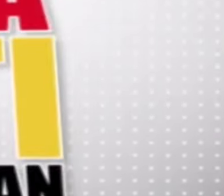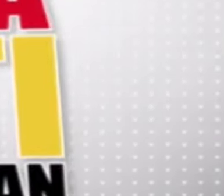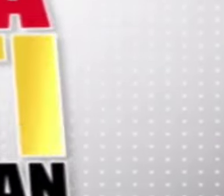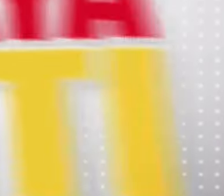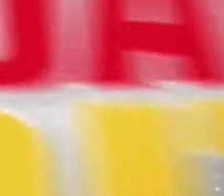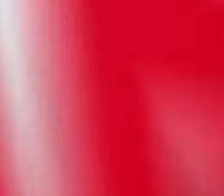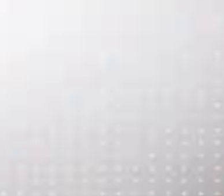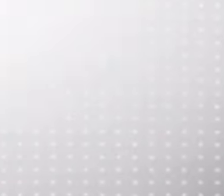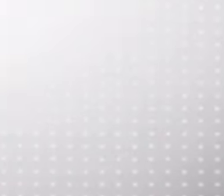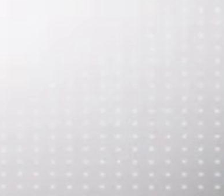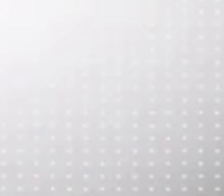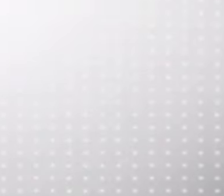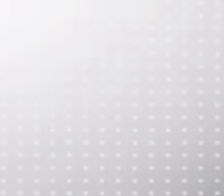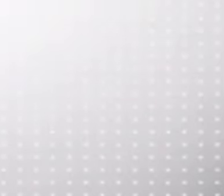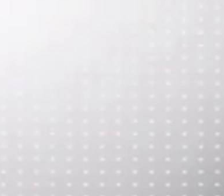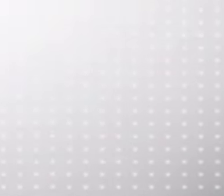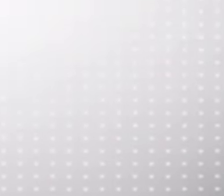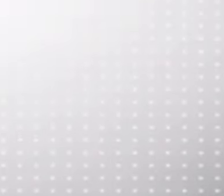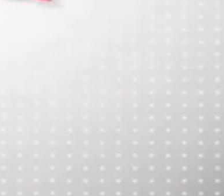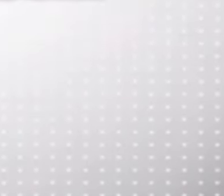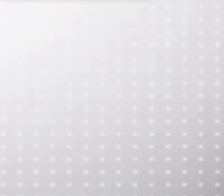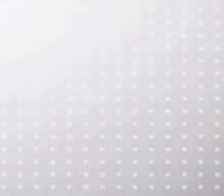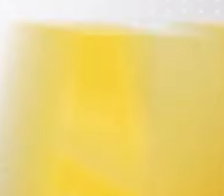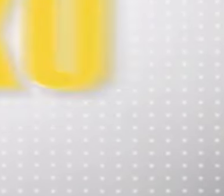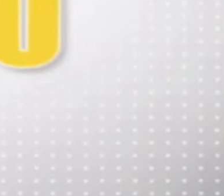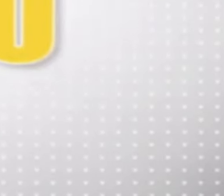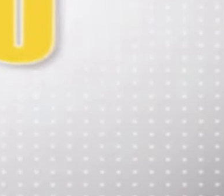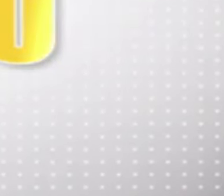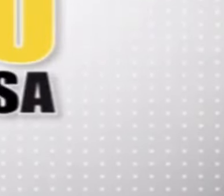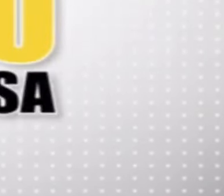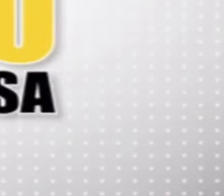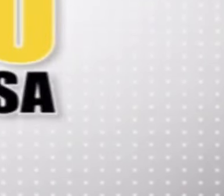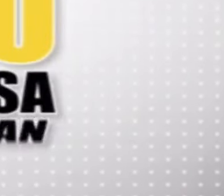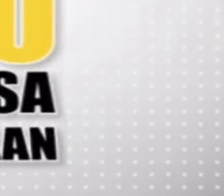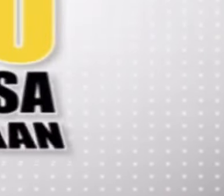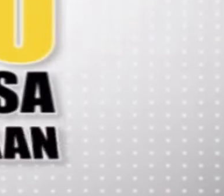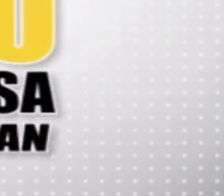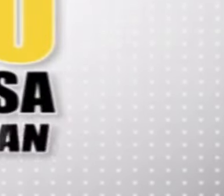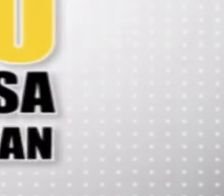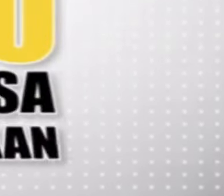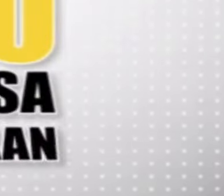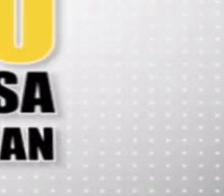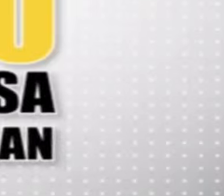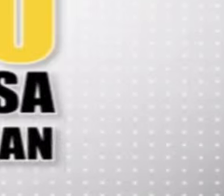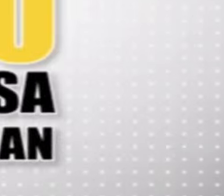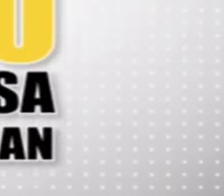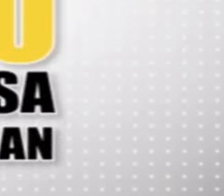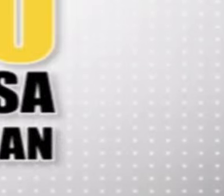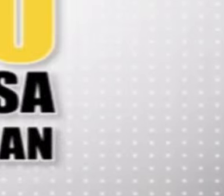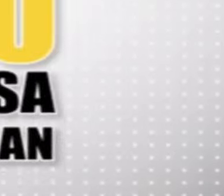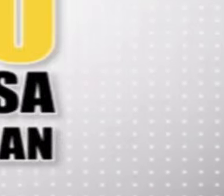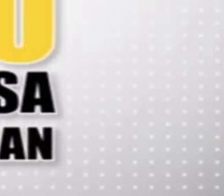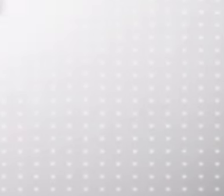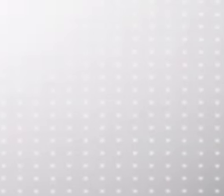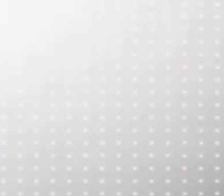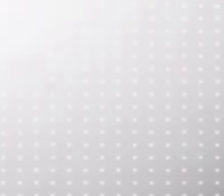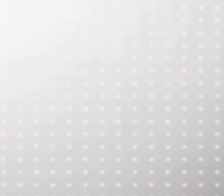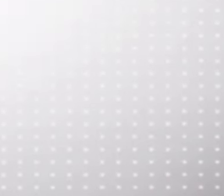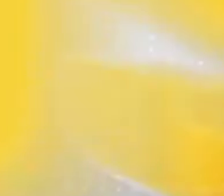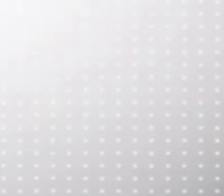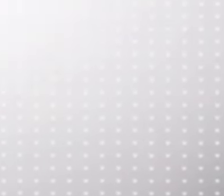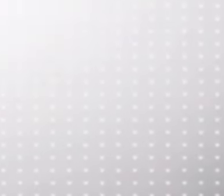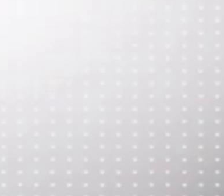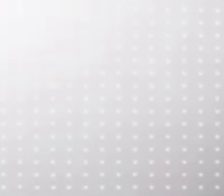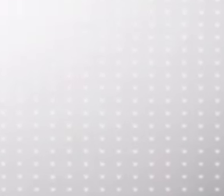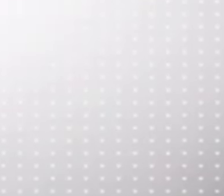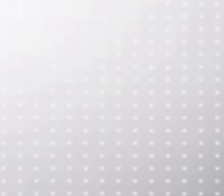Integrity Agensi Penguatkuasaan mengendali aduan orang ramai dan menjalankan siasatan mengenai salah laku pegawai penguatkuasa dan agensi penguatkuasaan dengan